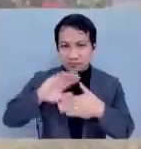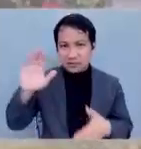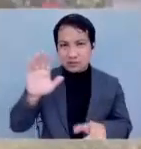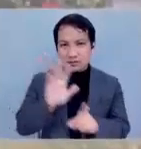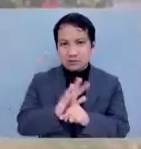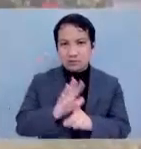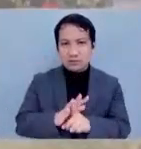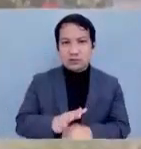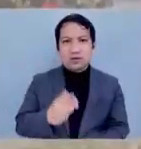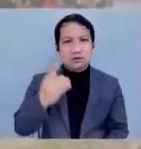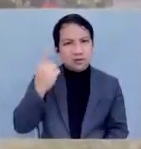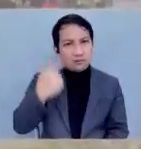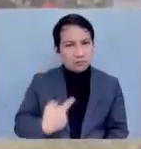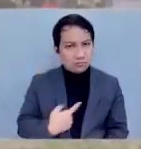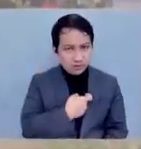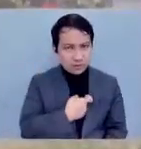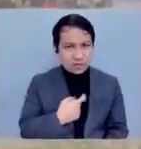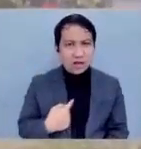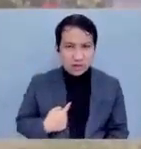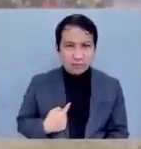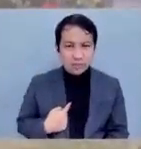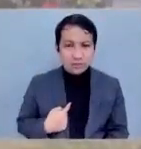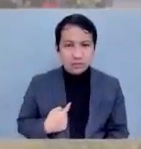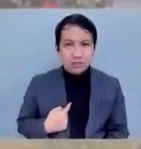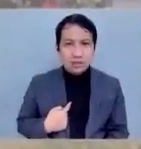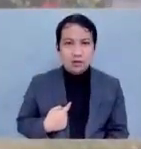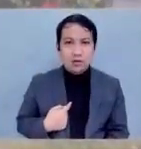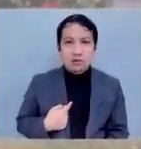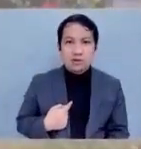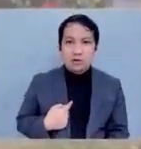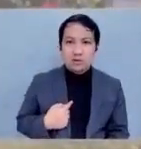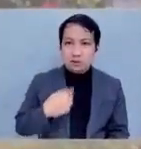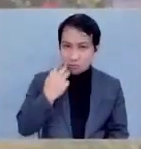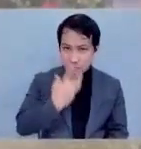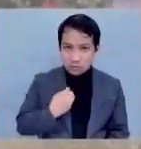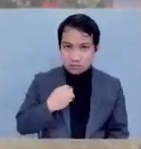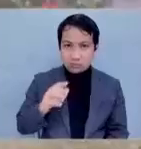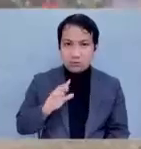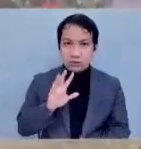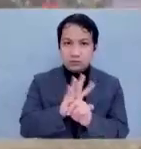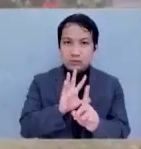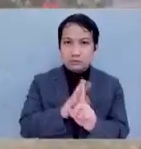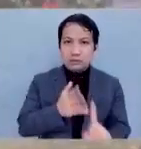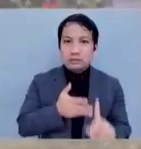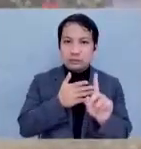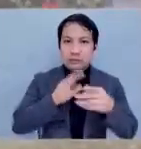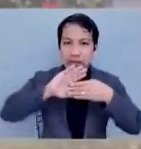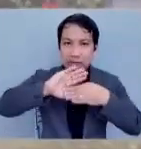me that there are people na gusto lang maging sikat yung kanilang vlog